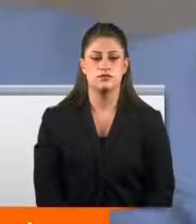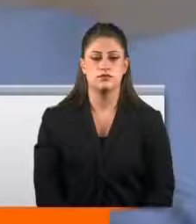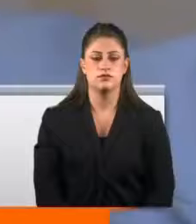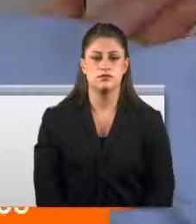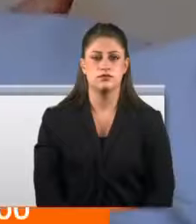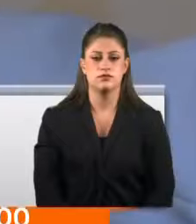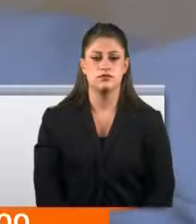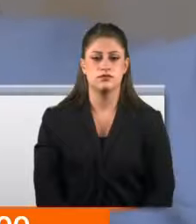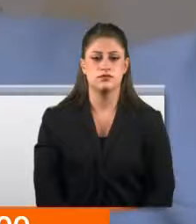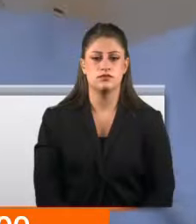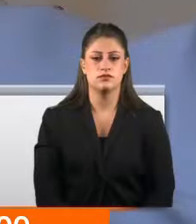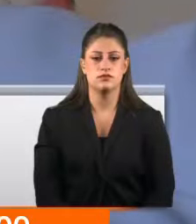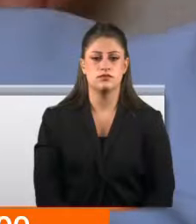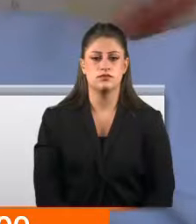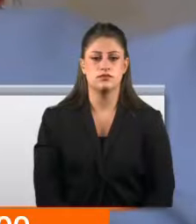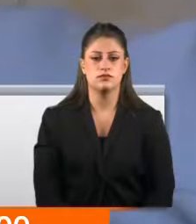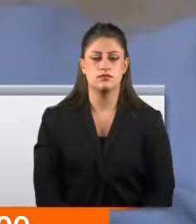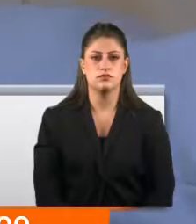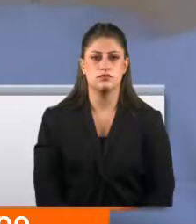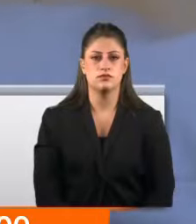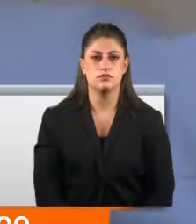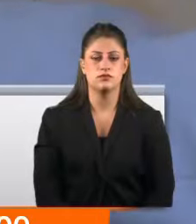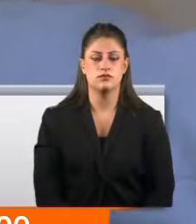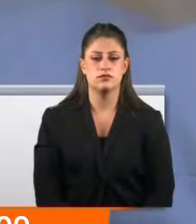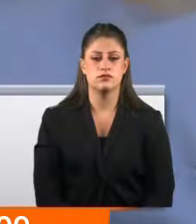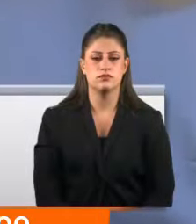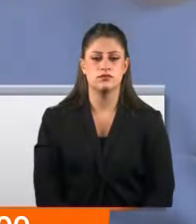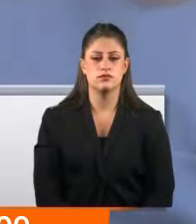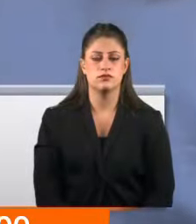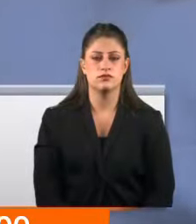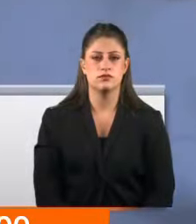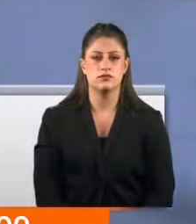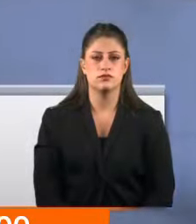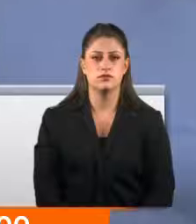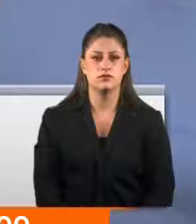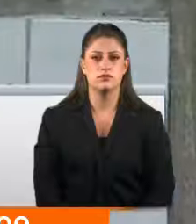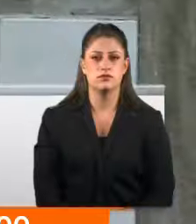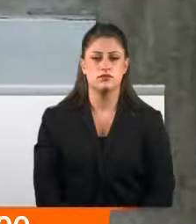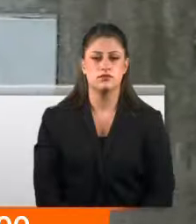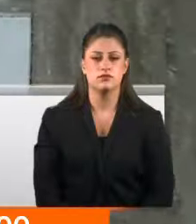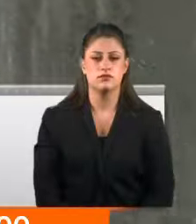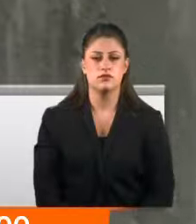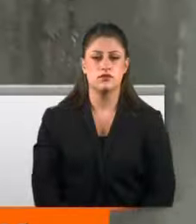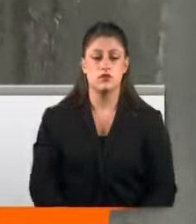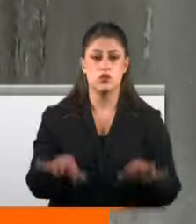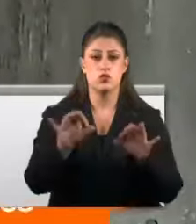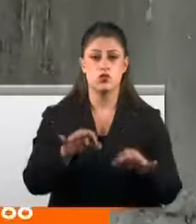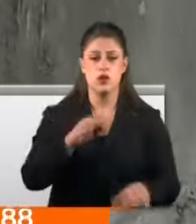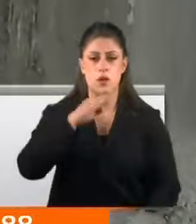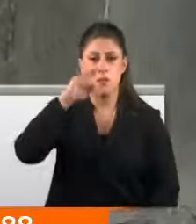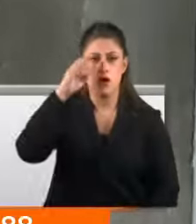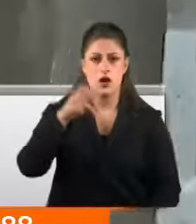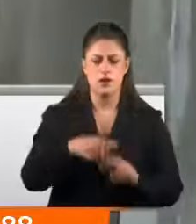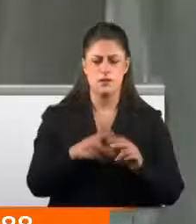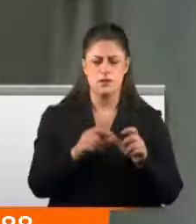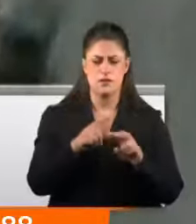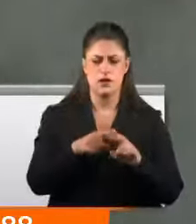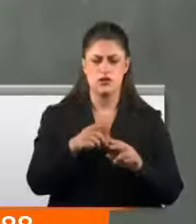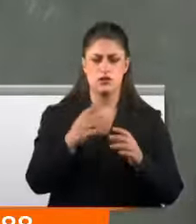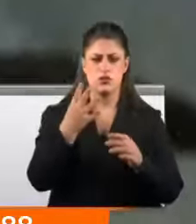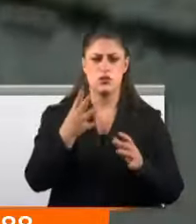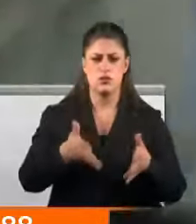kalmış. En ufak bir yer sansı olsa zaten bina gider. Bina dışından yine parça döküldü, arabanın üstüne düşmüştü. Şu anda Bayrampaşa'da 4 binanın